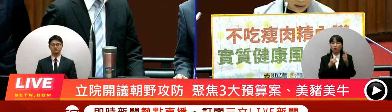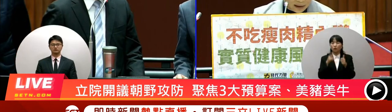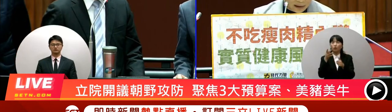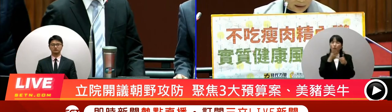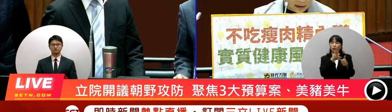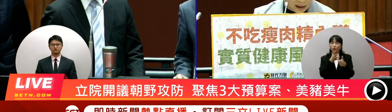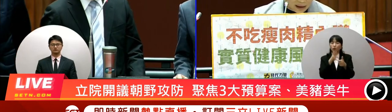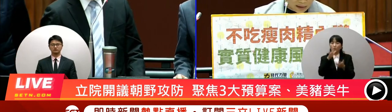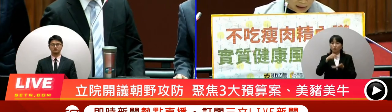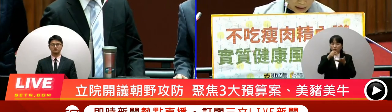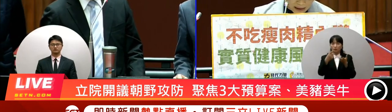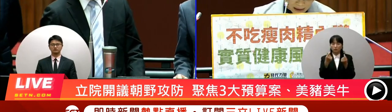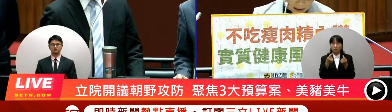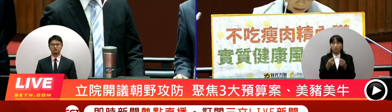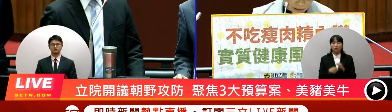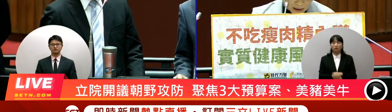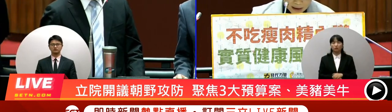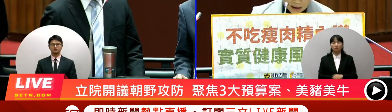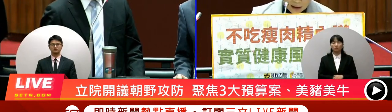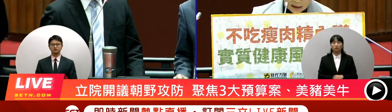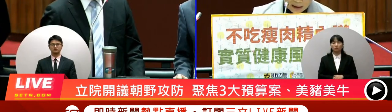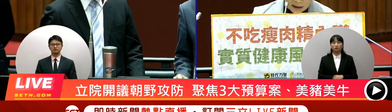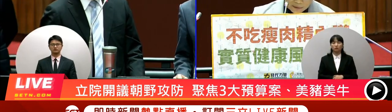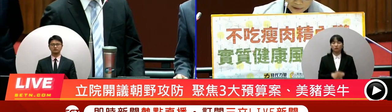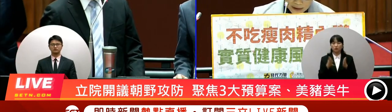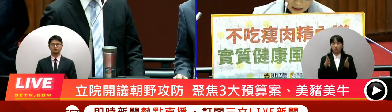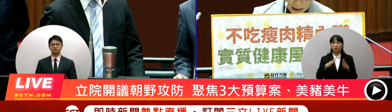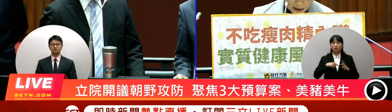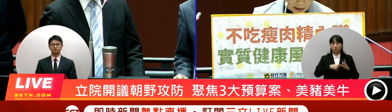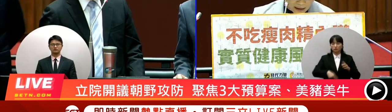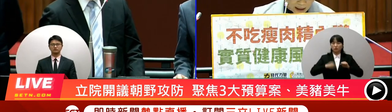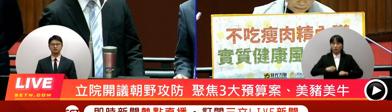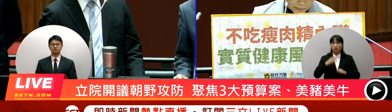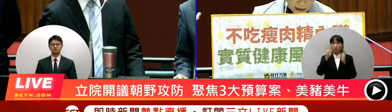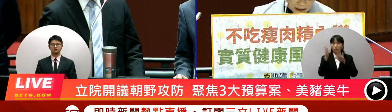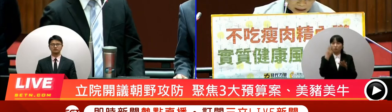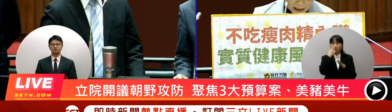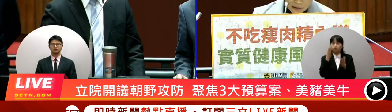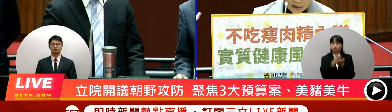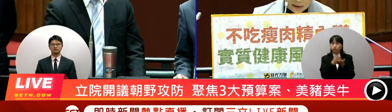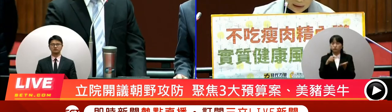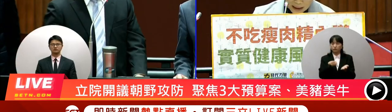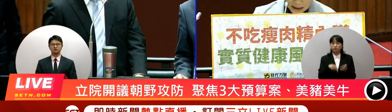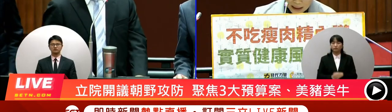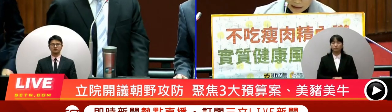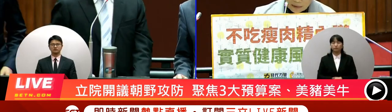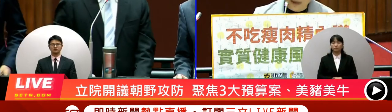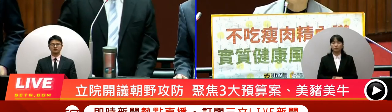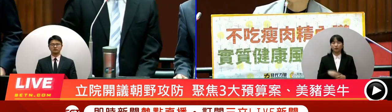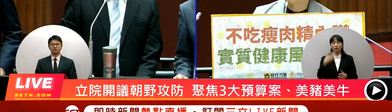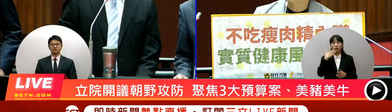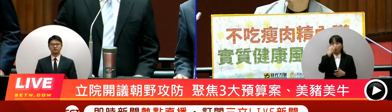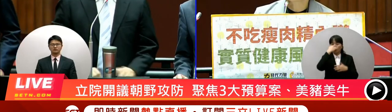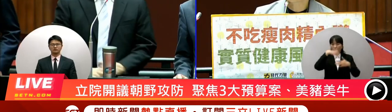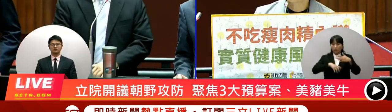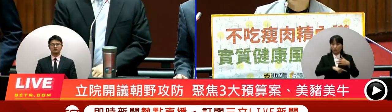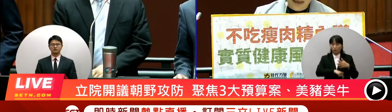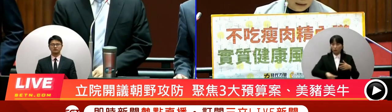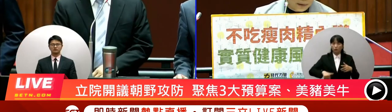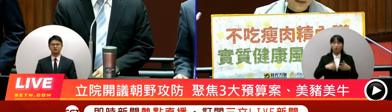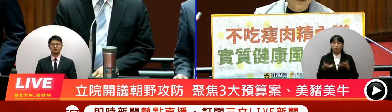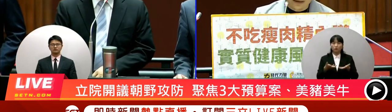询哈，也有提到一些健康风险了哈。那现在就是内脏的问题了哈。那